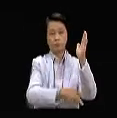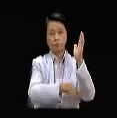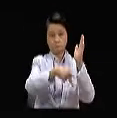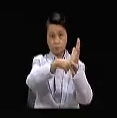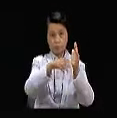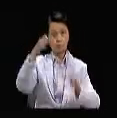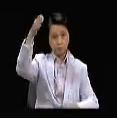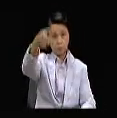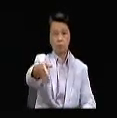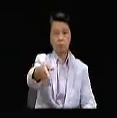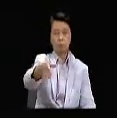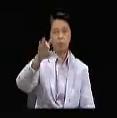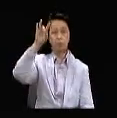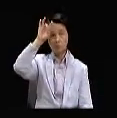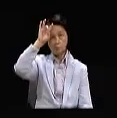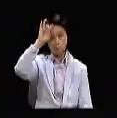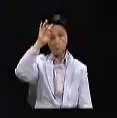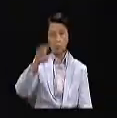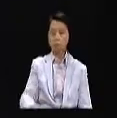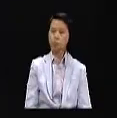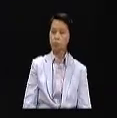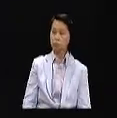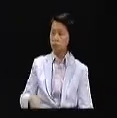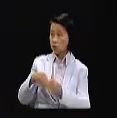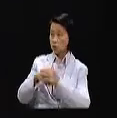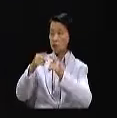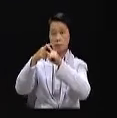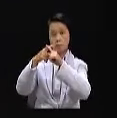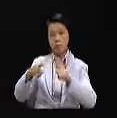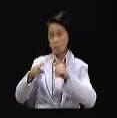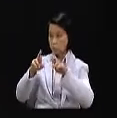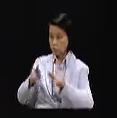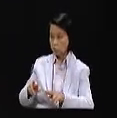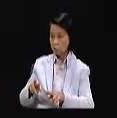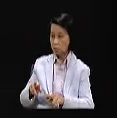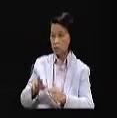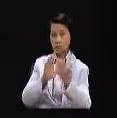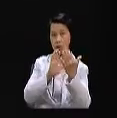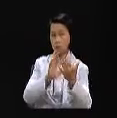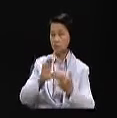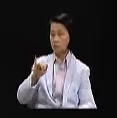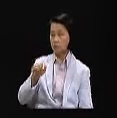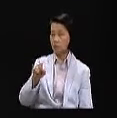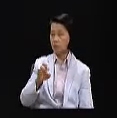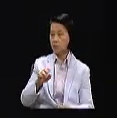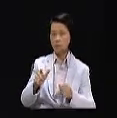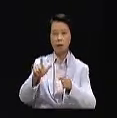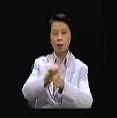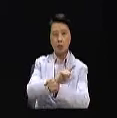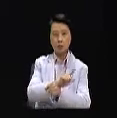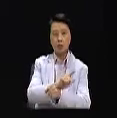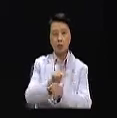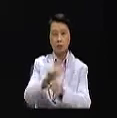akan datang nih salah dalam sidang dewan rakyat juga sering dihadapkan dengan isu kelestarian